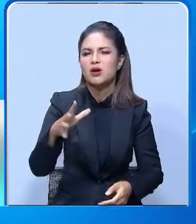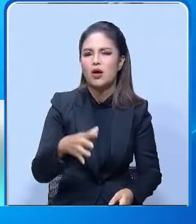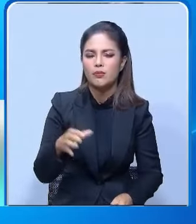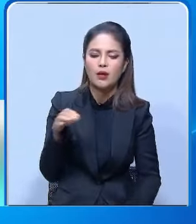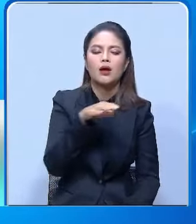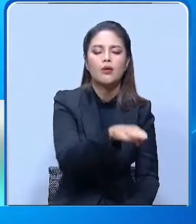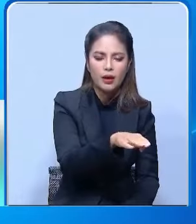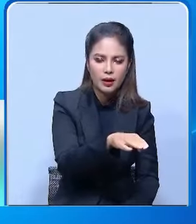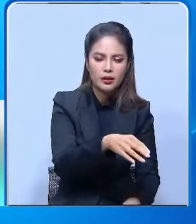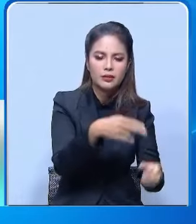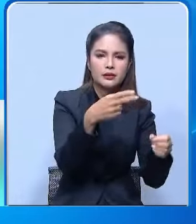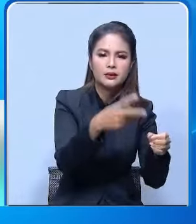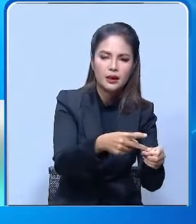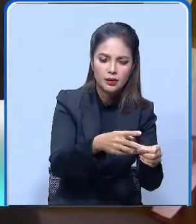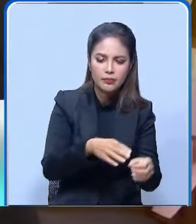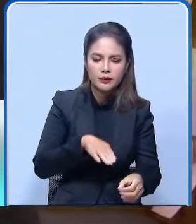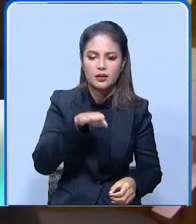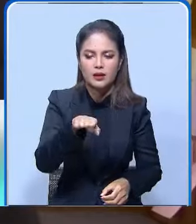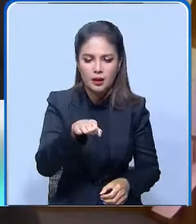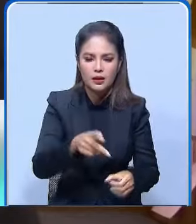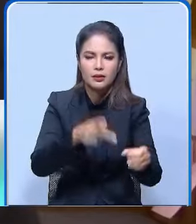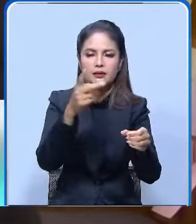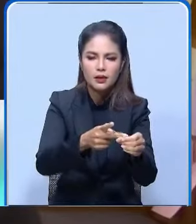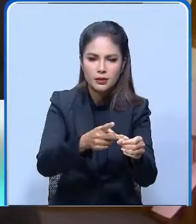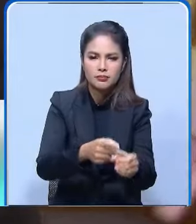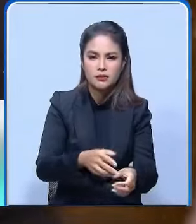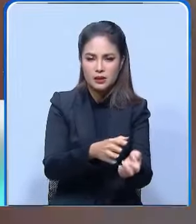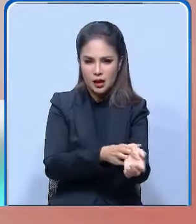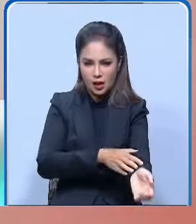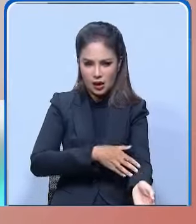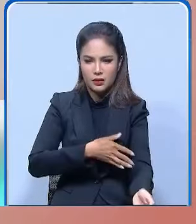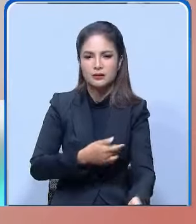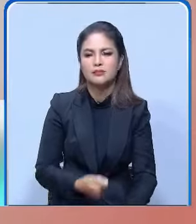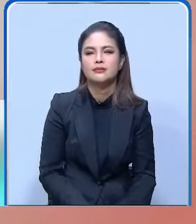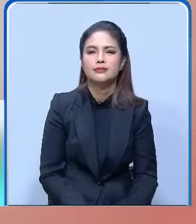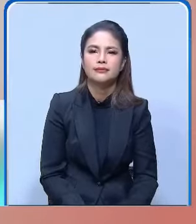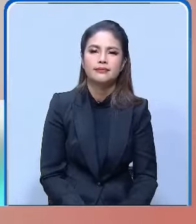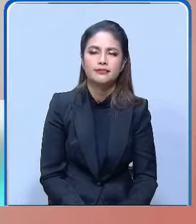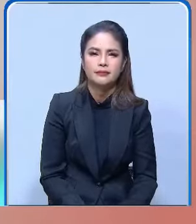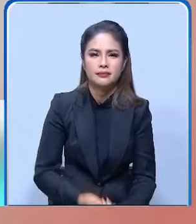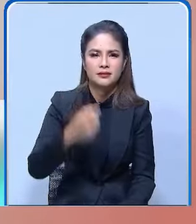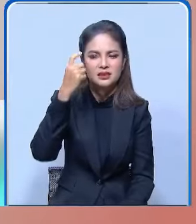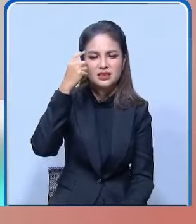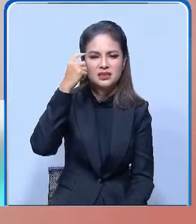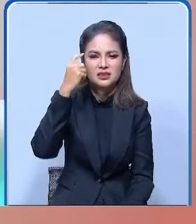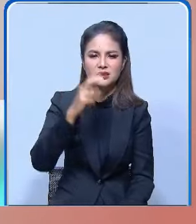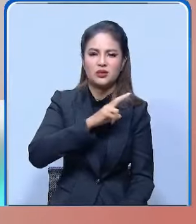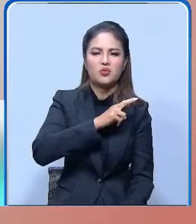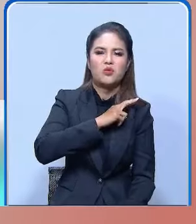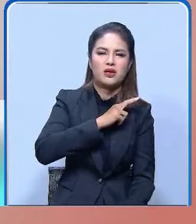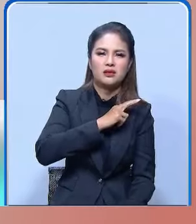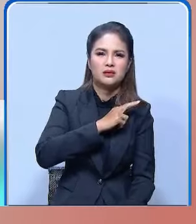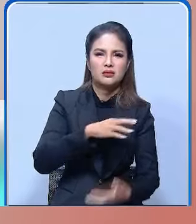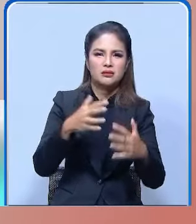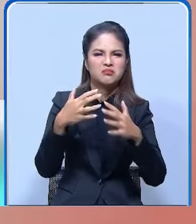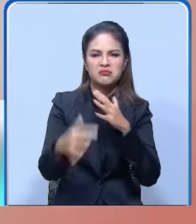มแล้วเติม NGV แต่ละครั้งเนี่ยใช้เวลานานมาก ความเห็นแก่ได้ทำให้เกิดความผิดพลาดครั้งใหญ่หลว